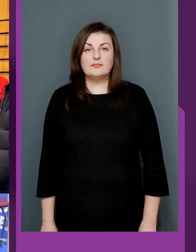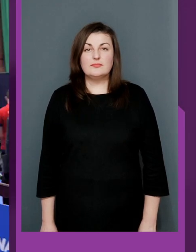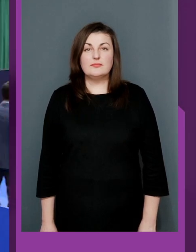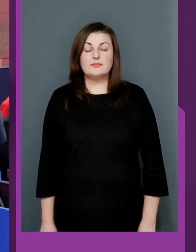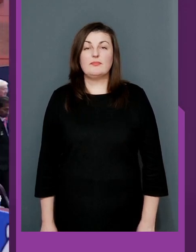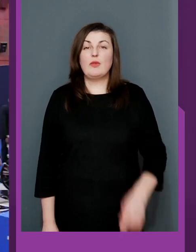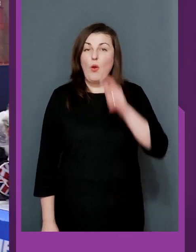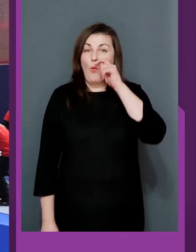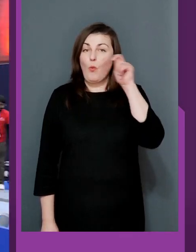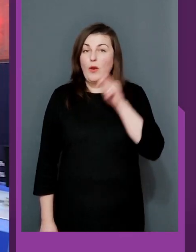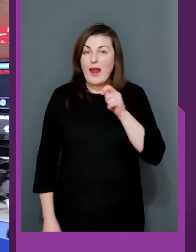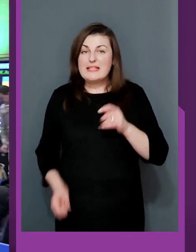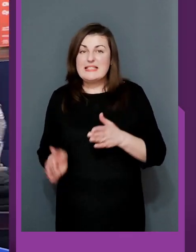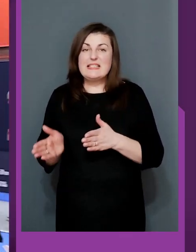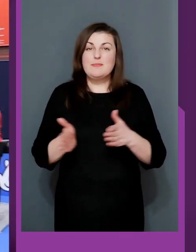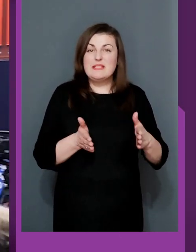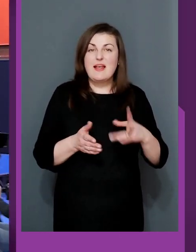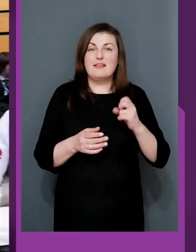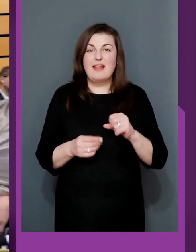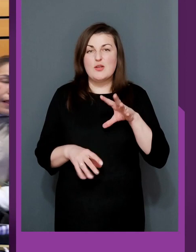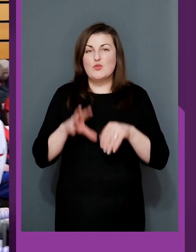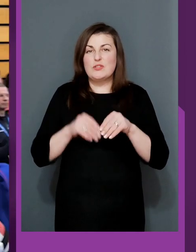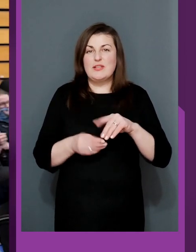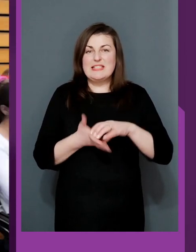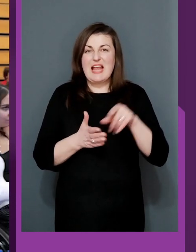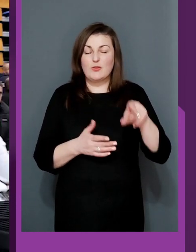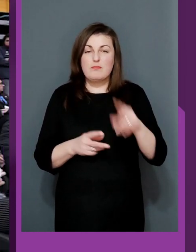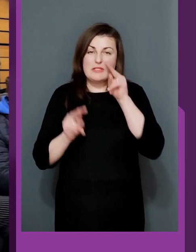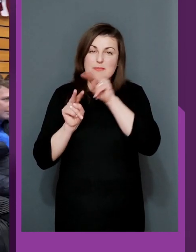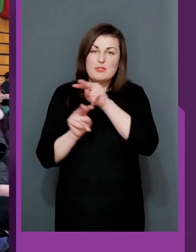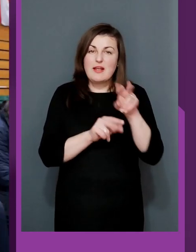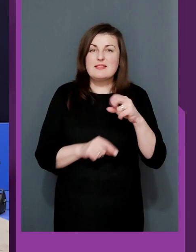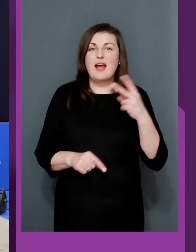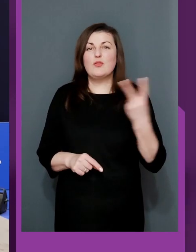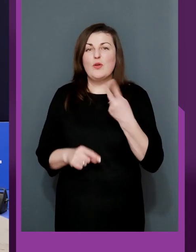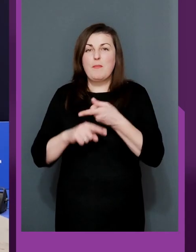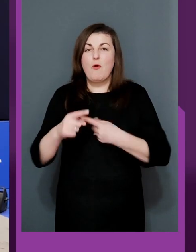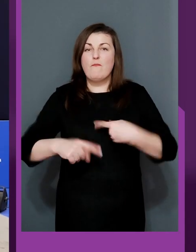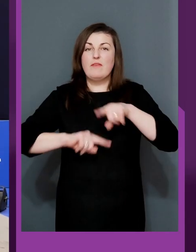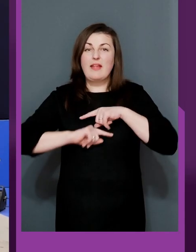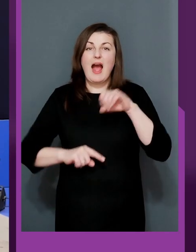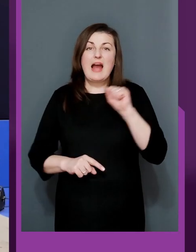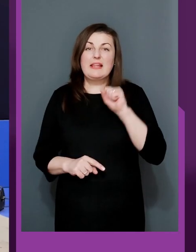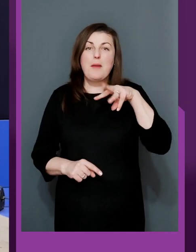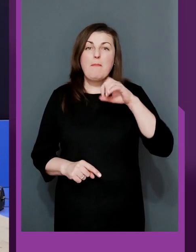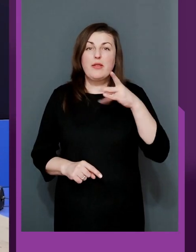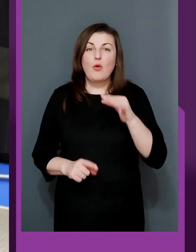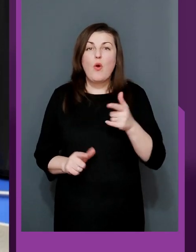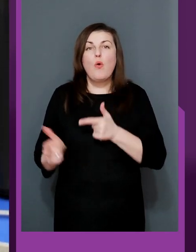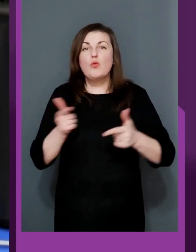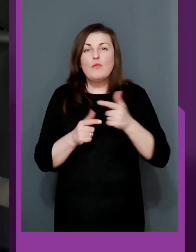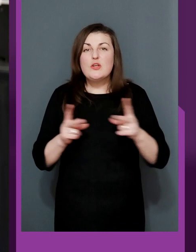Андрієві українці змістились на сусідній станок спостерігати за другим півфіналом Артем Манько